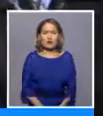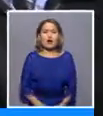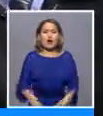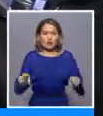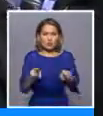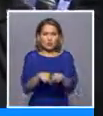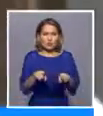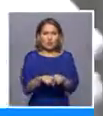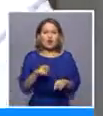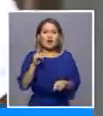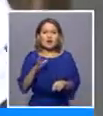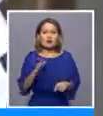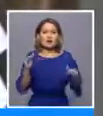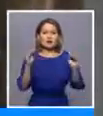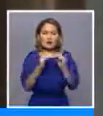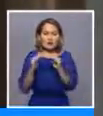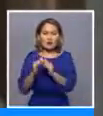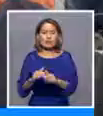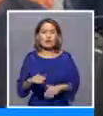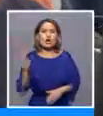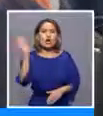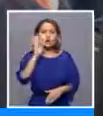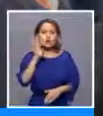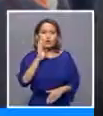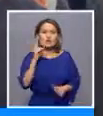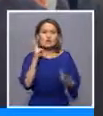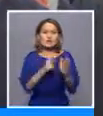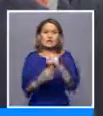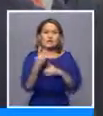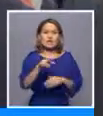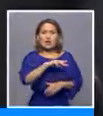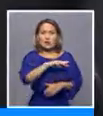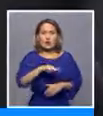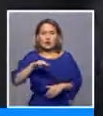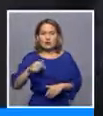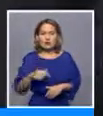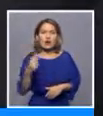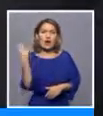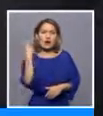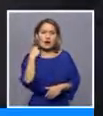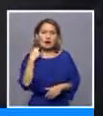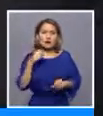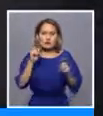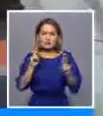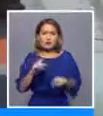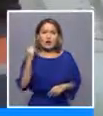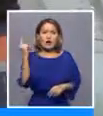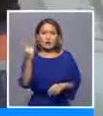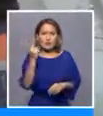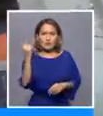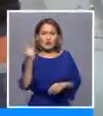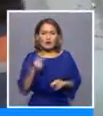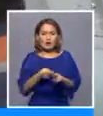тұрғындардың су үшін қарызы 80 миллион теңге. Мамандар оларды да мәжбүрлеп төлетуде. Қарызды өтемегендердің пәтерінде арнайы құрылғы мен кәріз